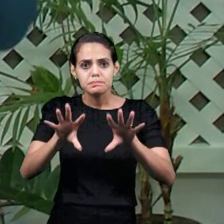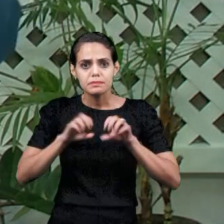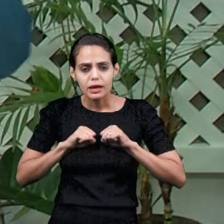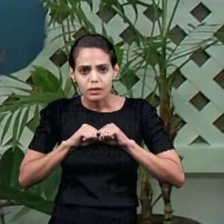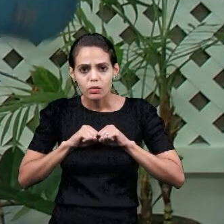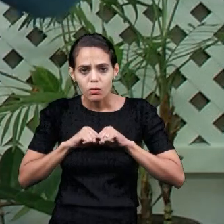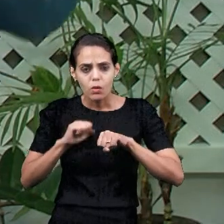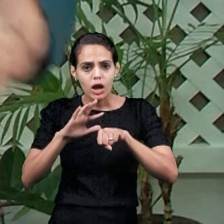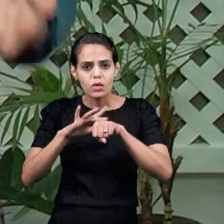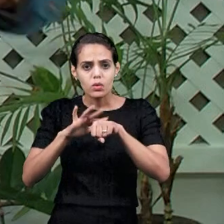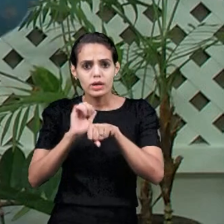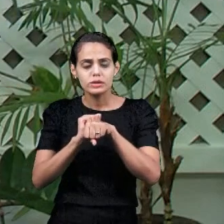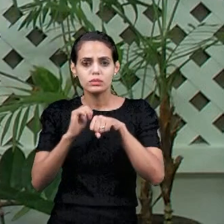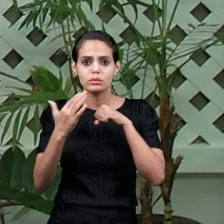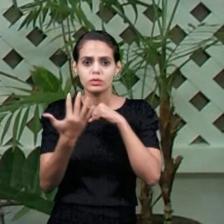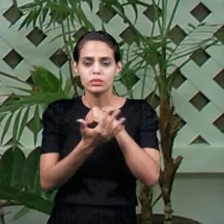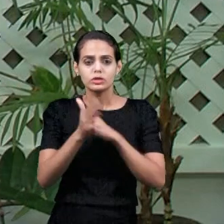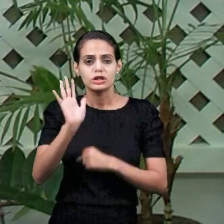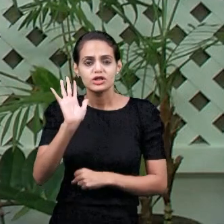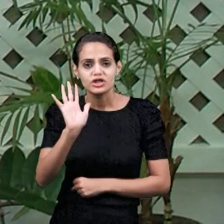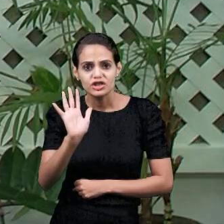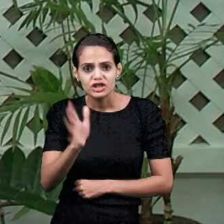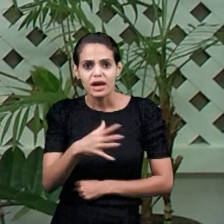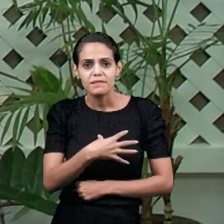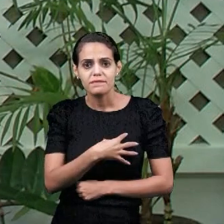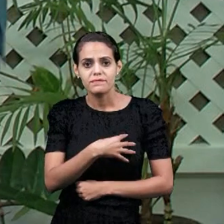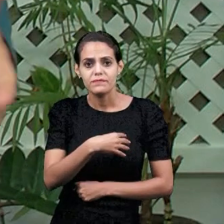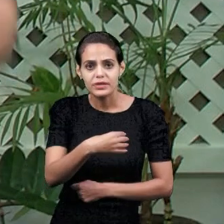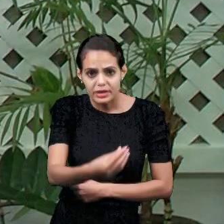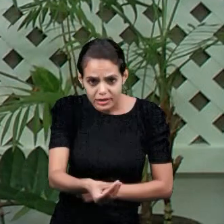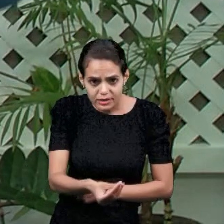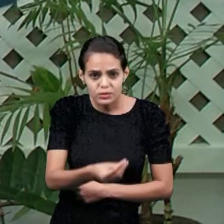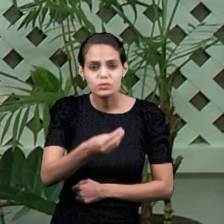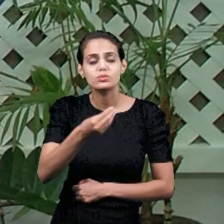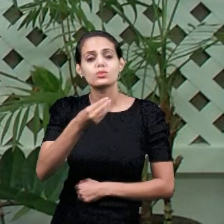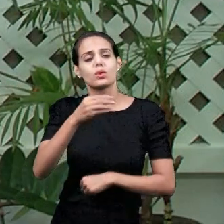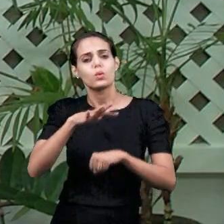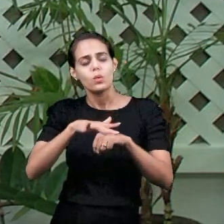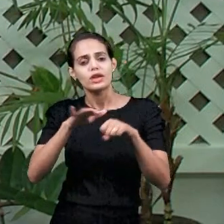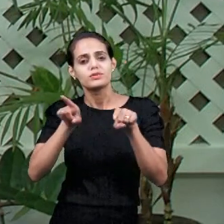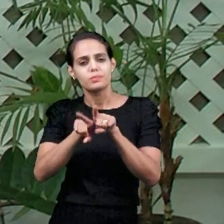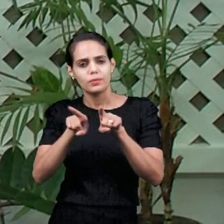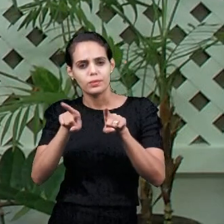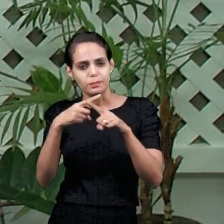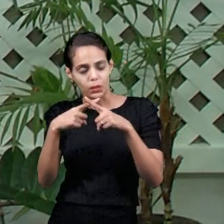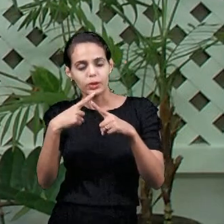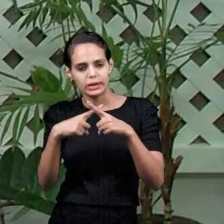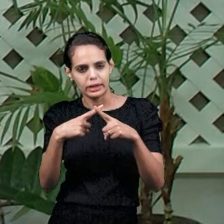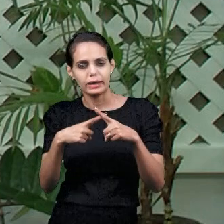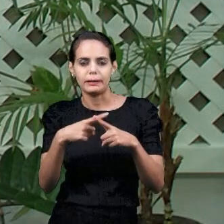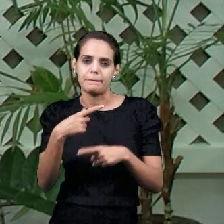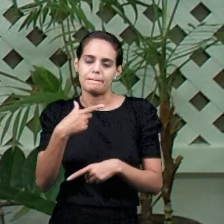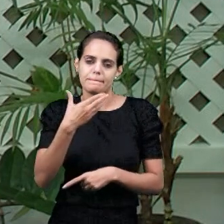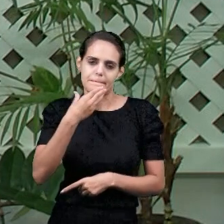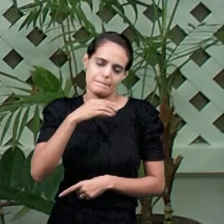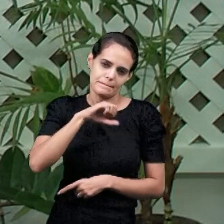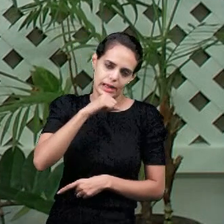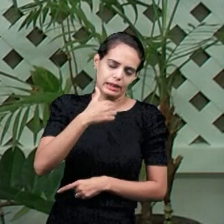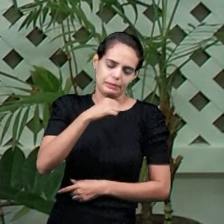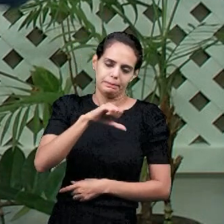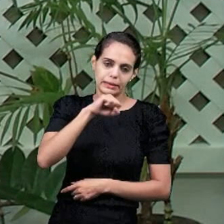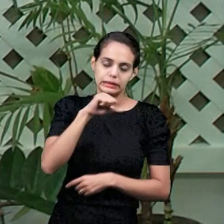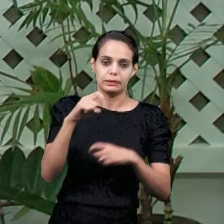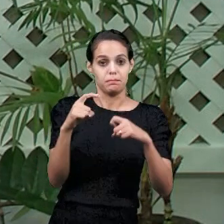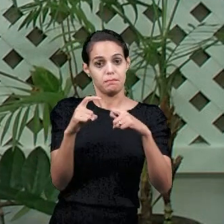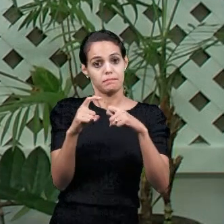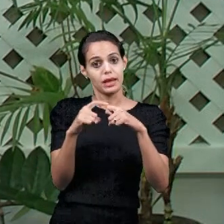les enfants malades. Ils ont été touchés et les enfants aussi. Donc, voyez bien, cela ne se passe pas seulement à l'église, mais à tous les